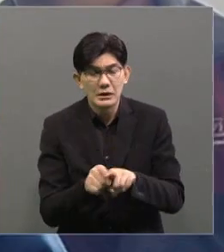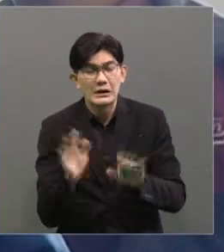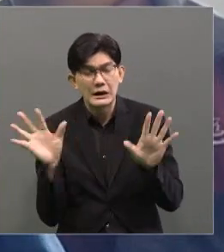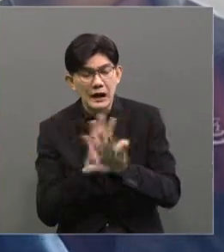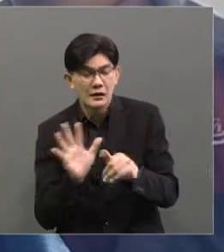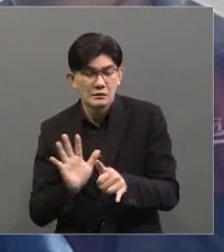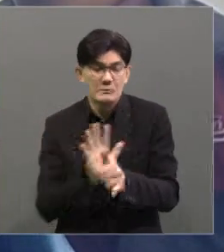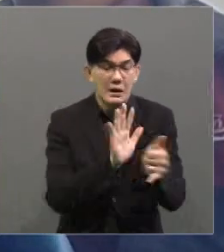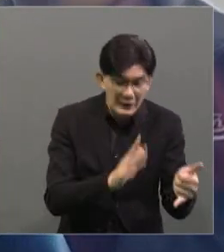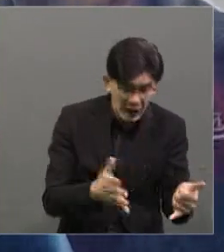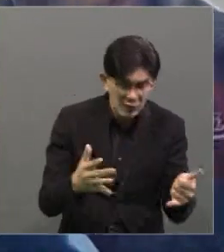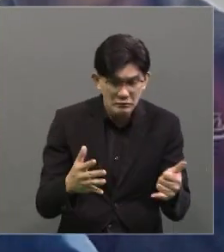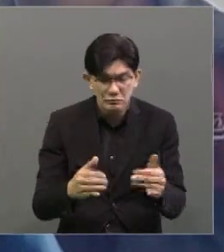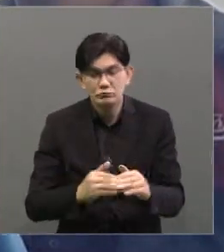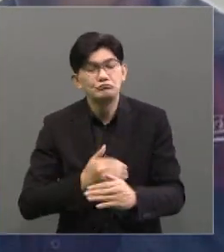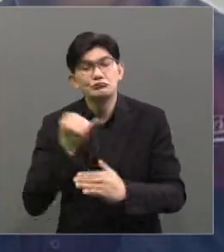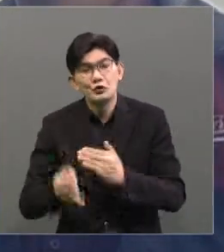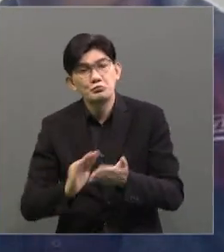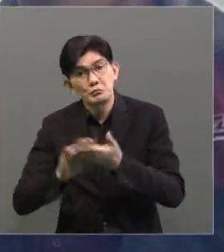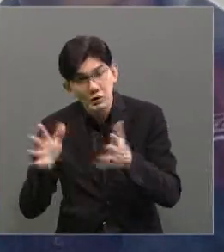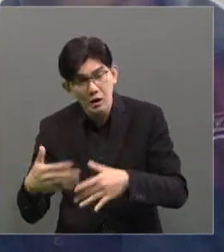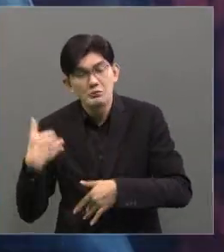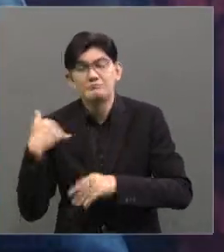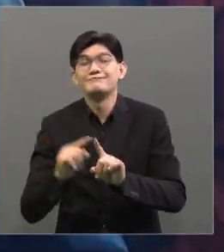สั่นมันแล้วเนี่ยมันจบแล้วเนี่ยมันก็จะจบ